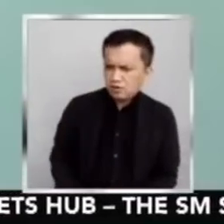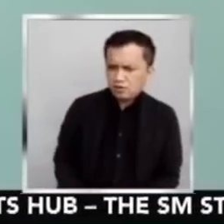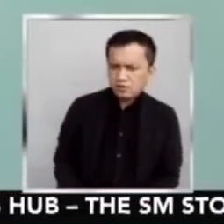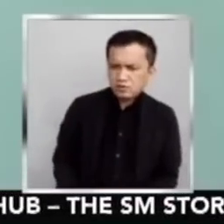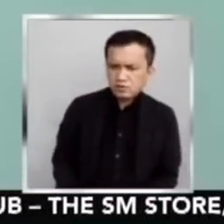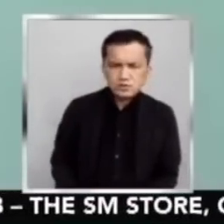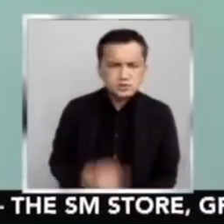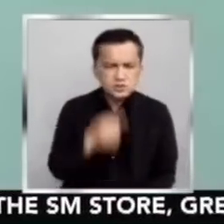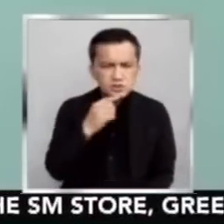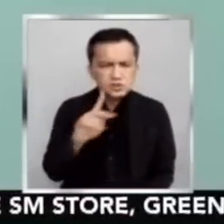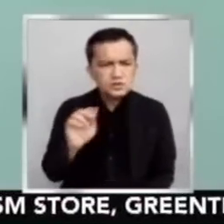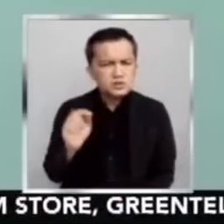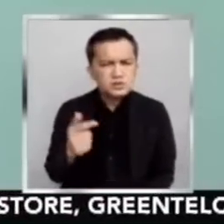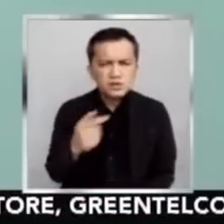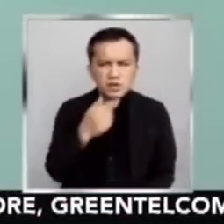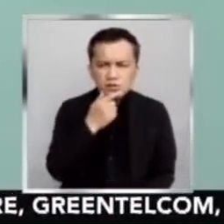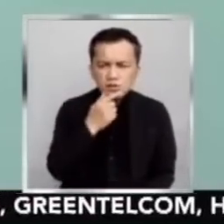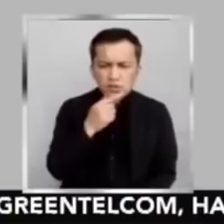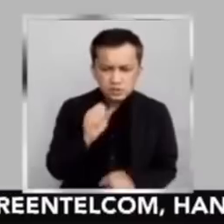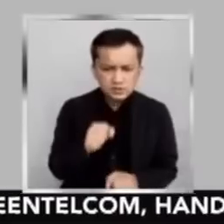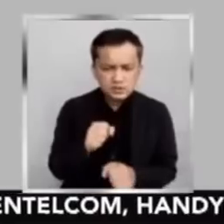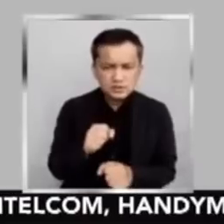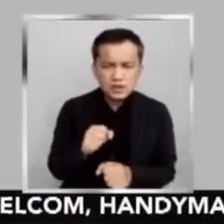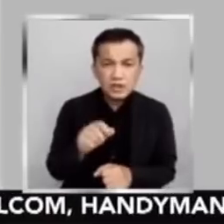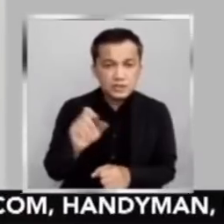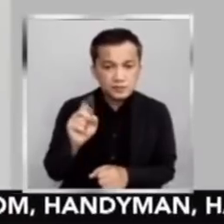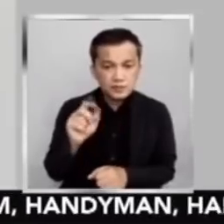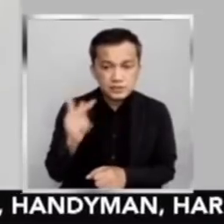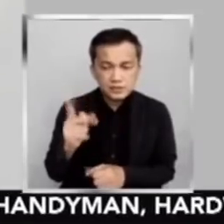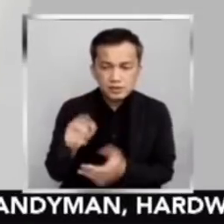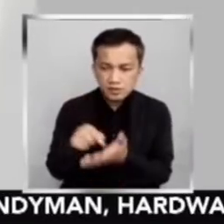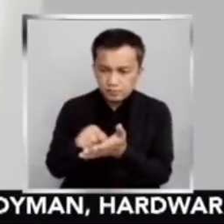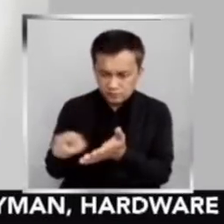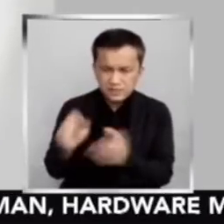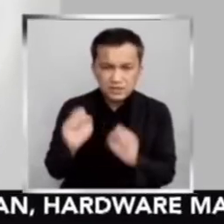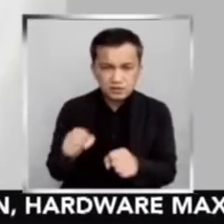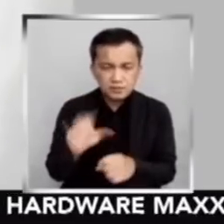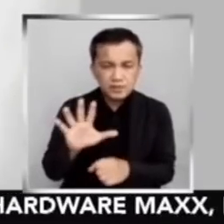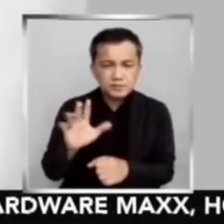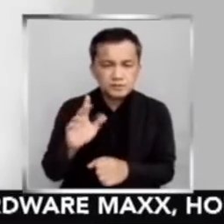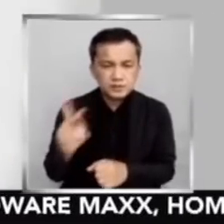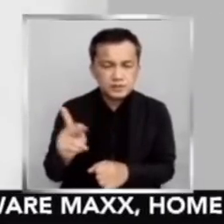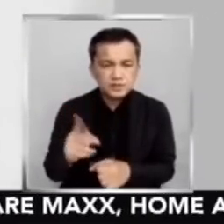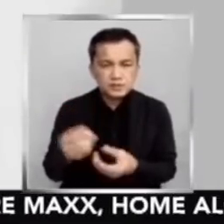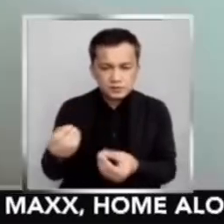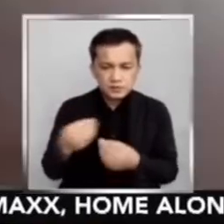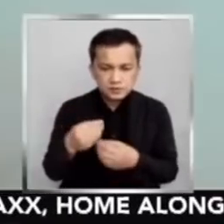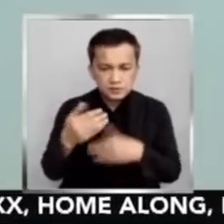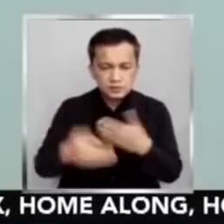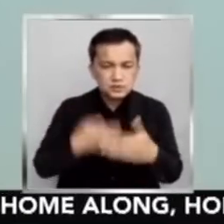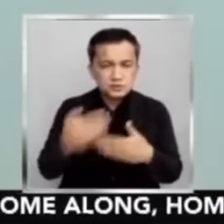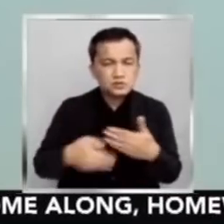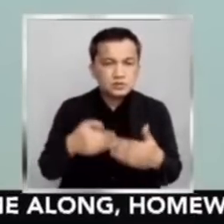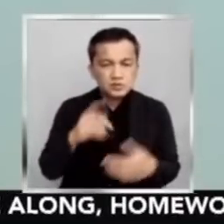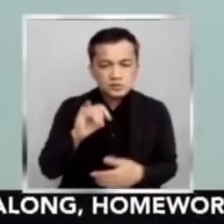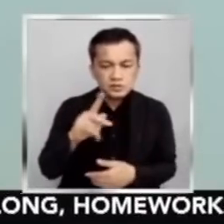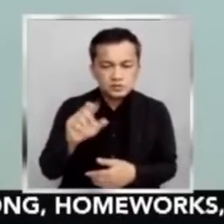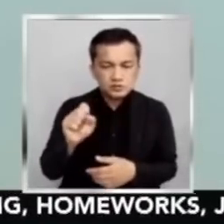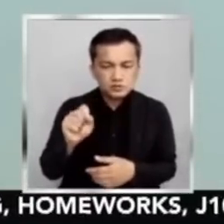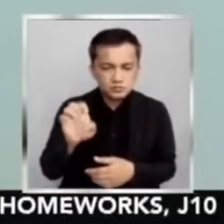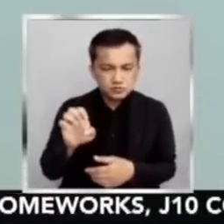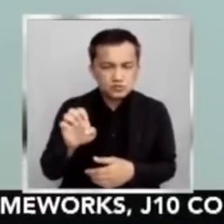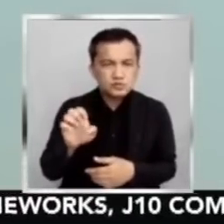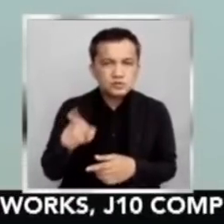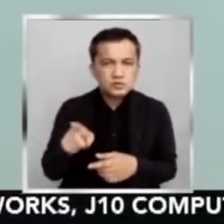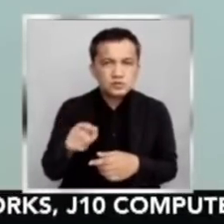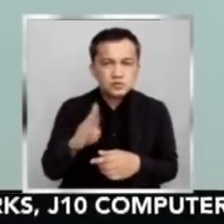11K? Sabi ko, ang kaya ko lang ay 5K. Doon na raw siya inabutan ng tissue ng check-in agent. Inabot niya yung boarding pass